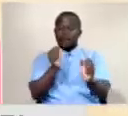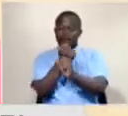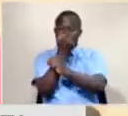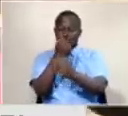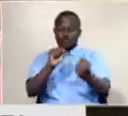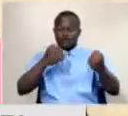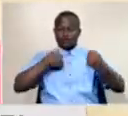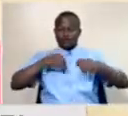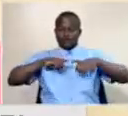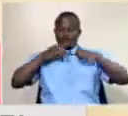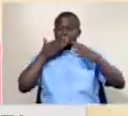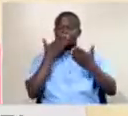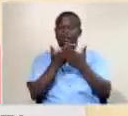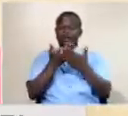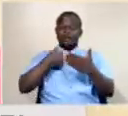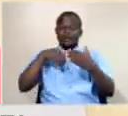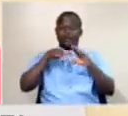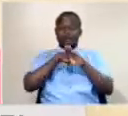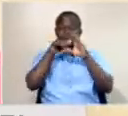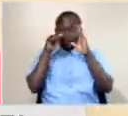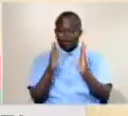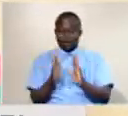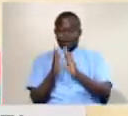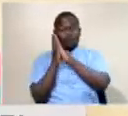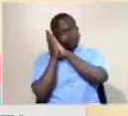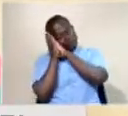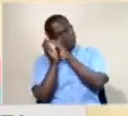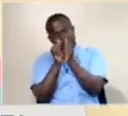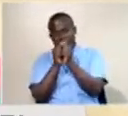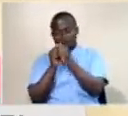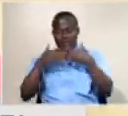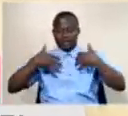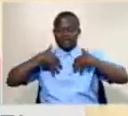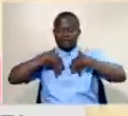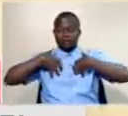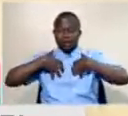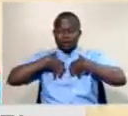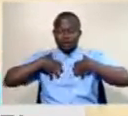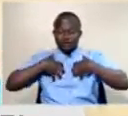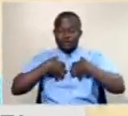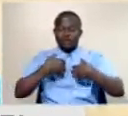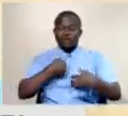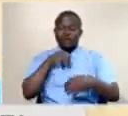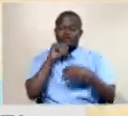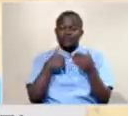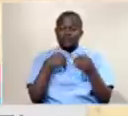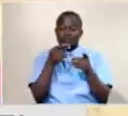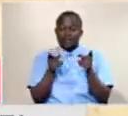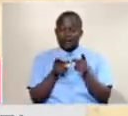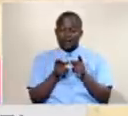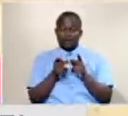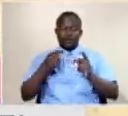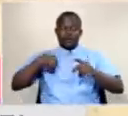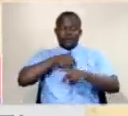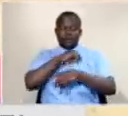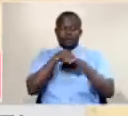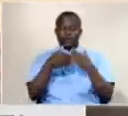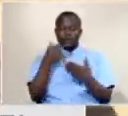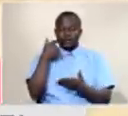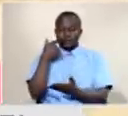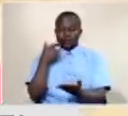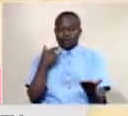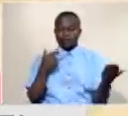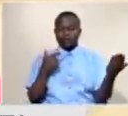myiza y'abaturage dufite umunyamuryango urarana n'amatungo, dufite umunyamuryango udafite aho aba, dufite umunyamuryango udafite